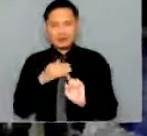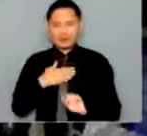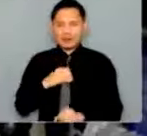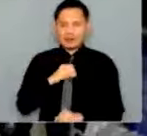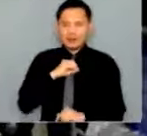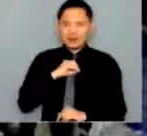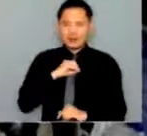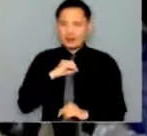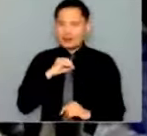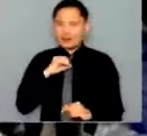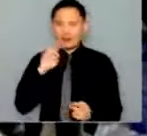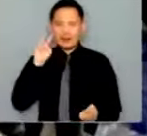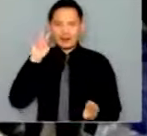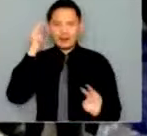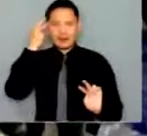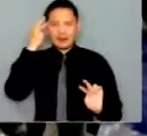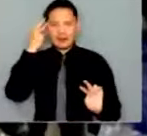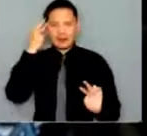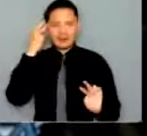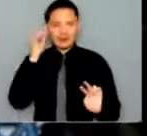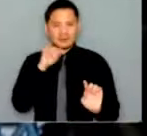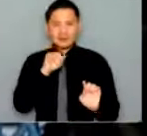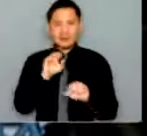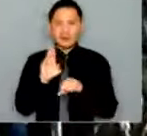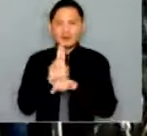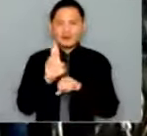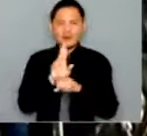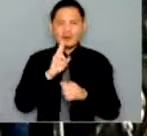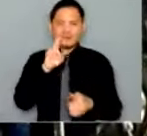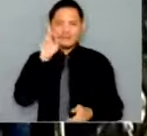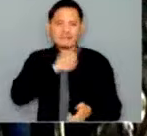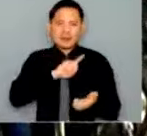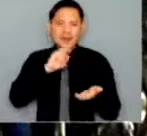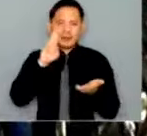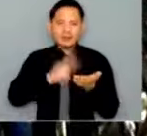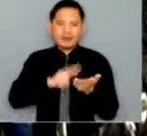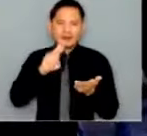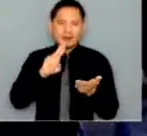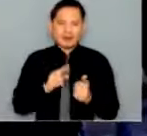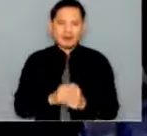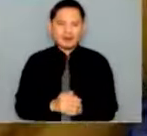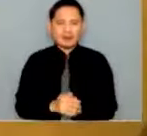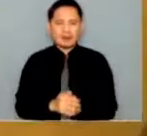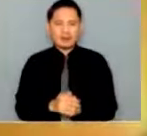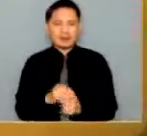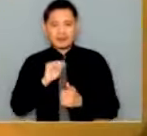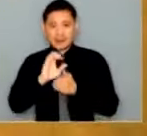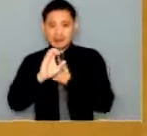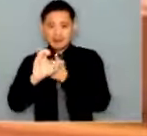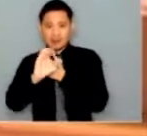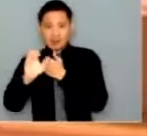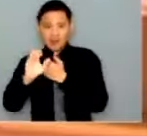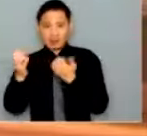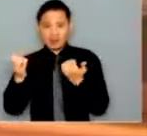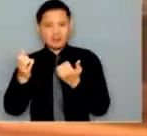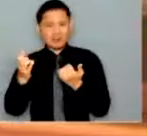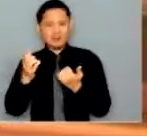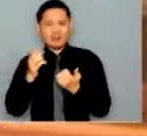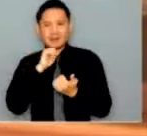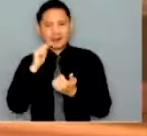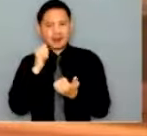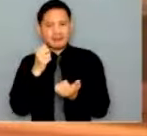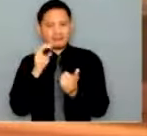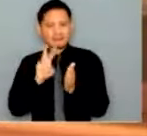Torni, binenta yung motor ko gamit ang peking firma at tutoryado pa. May visa ba yung ganitong kontrata? Legal ba to? Hindi po yan